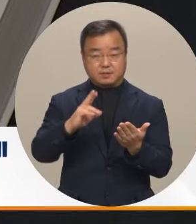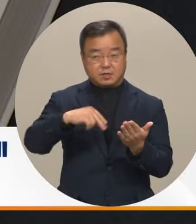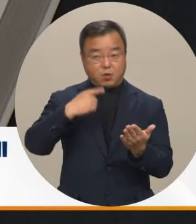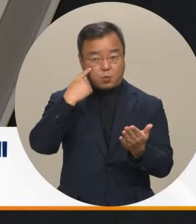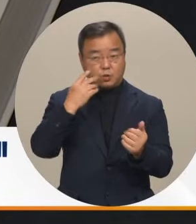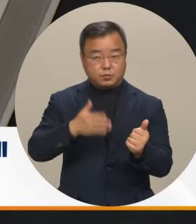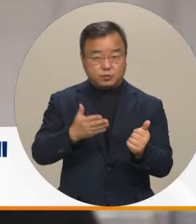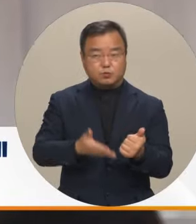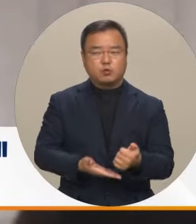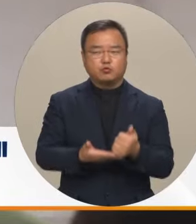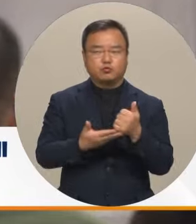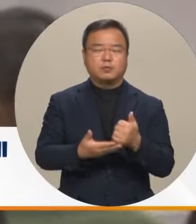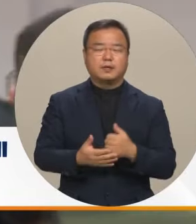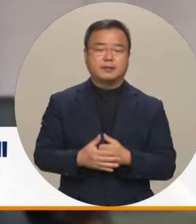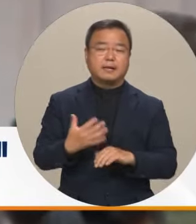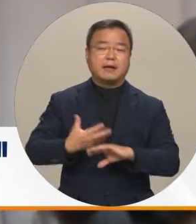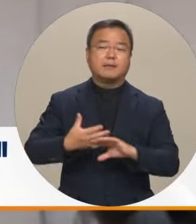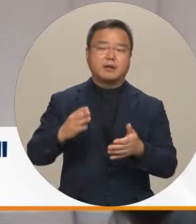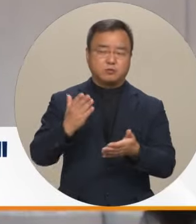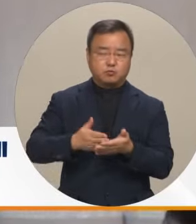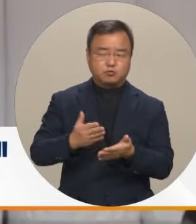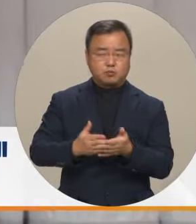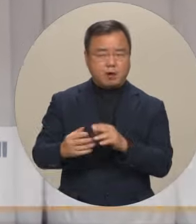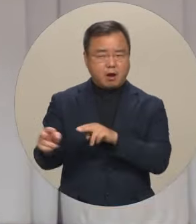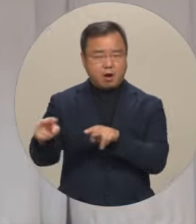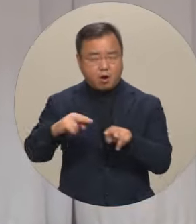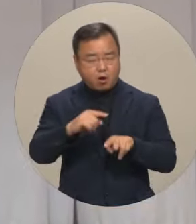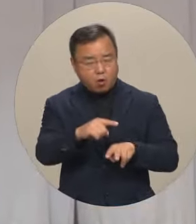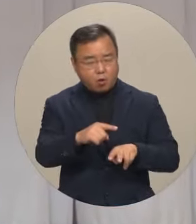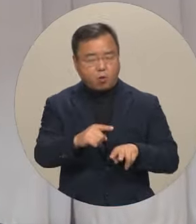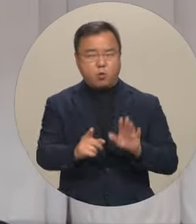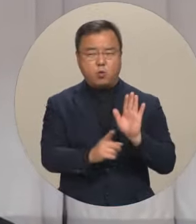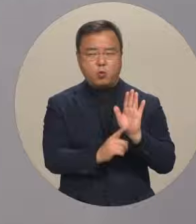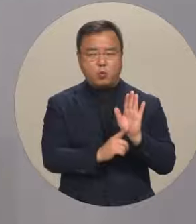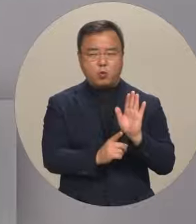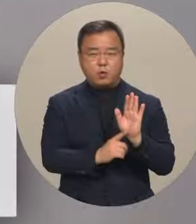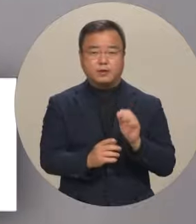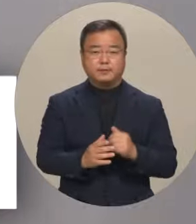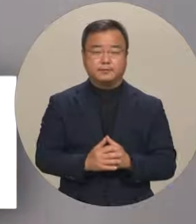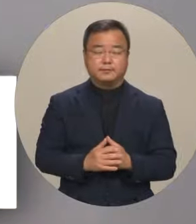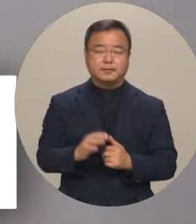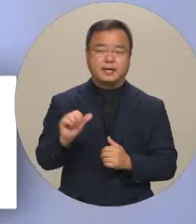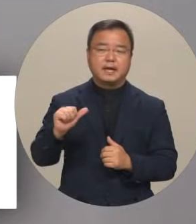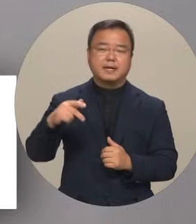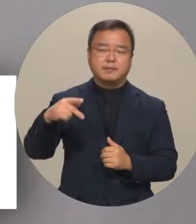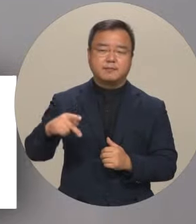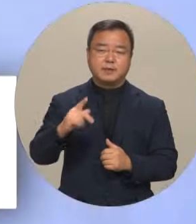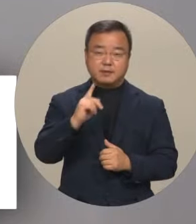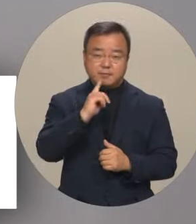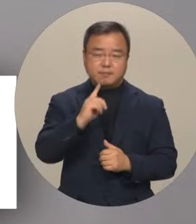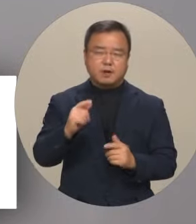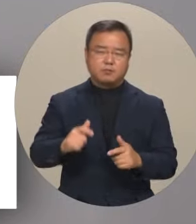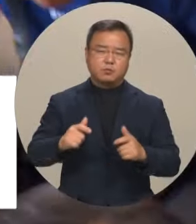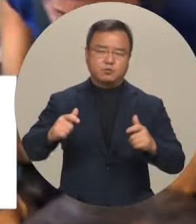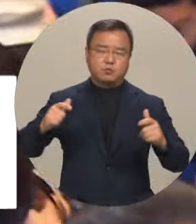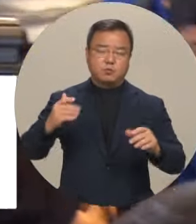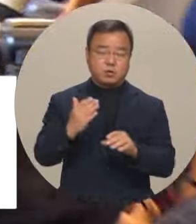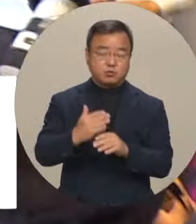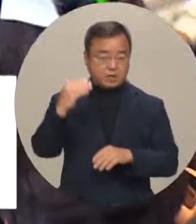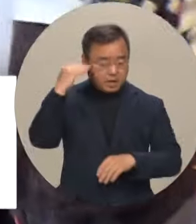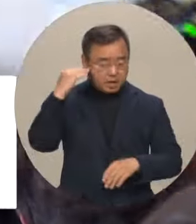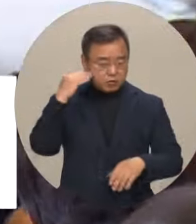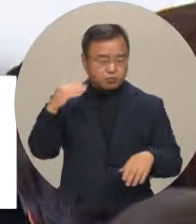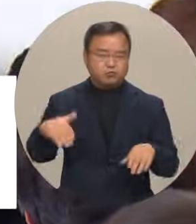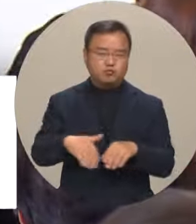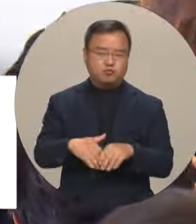추천했습니다 외신들도 앞터 한강에 수상 소식을 전했습니다 ap 통신은 점점 커지고 있는 한국문화의